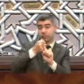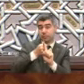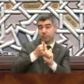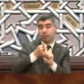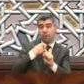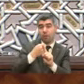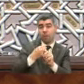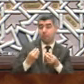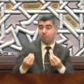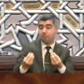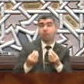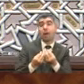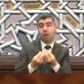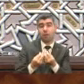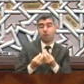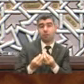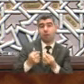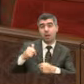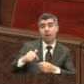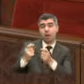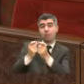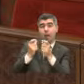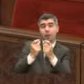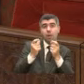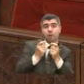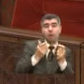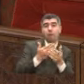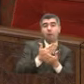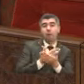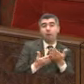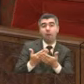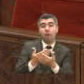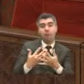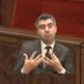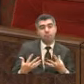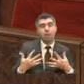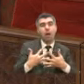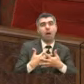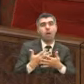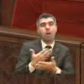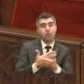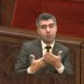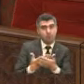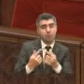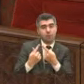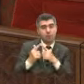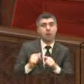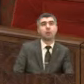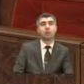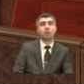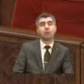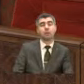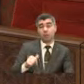مع لانابيك أيضا تشتغل الوزارة. تحدثت عن هذا ديال الوكالة، الوكالة هي لانابيك، تشتغل عبر لانابيك